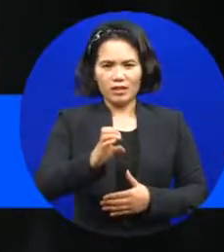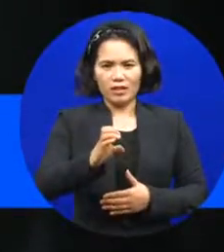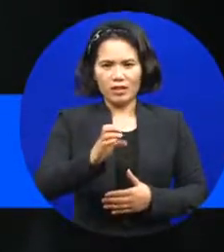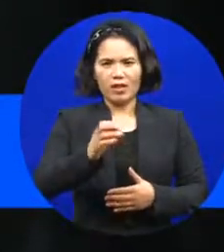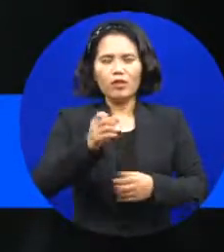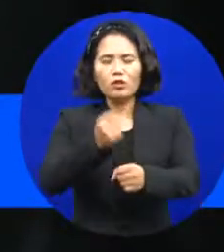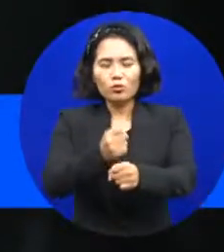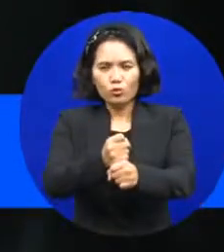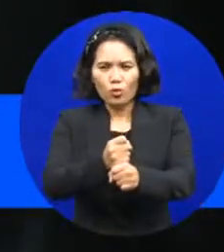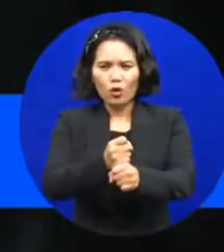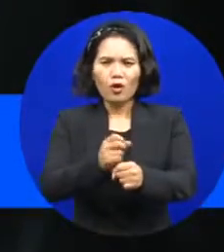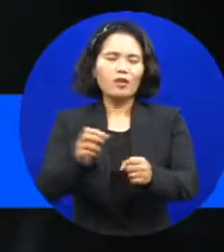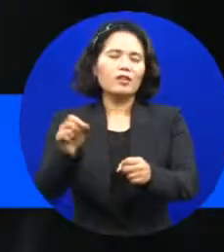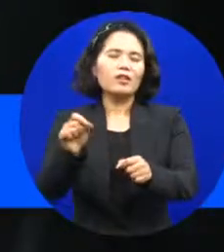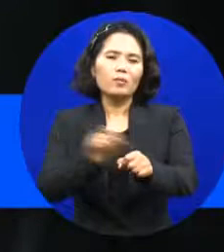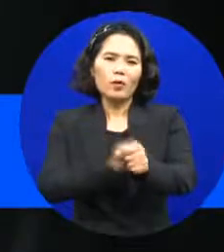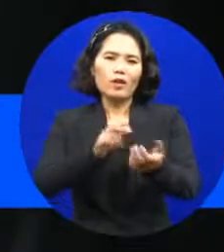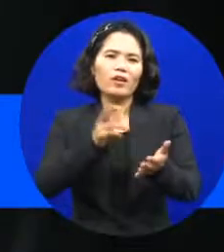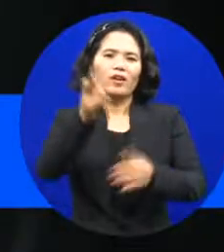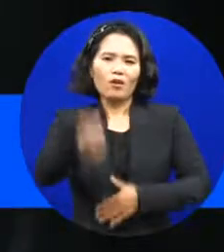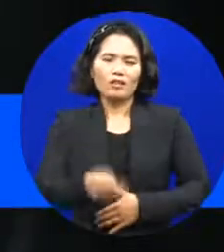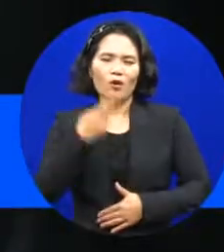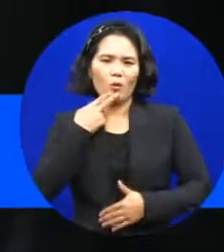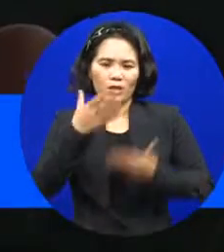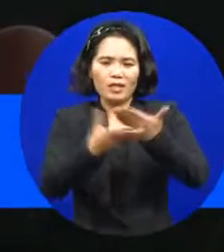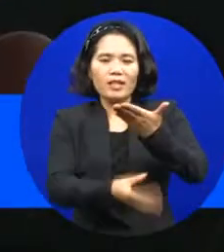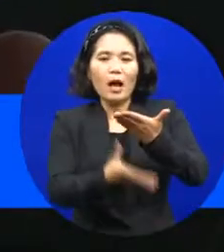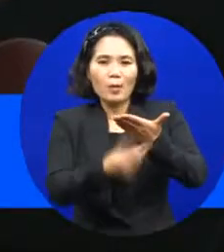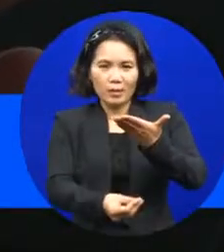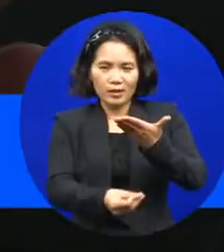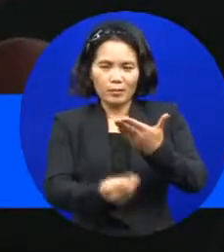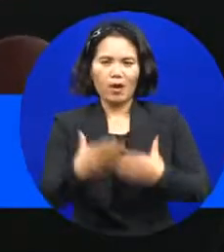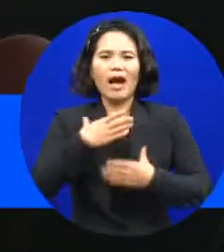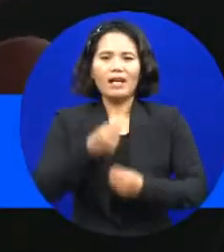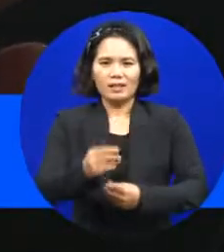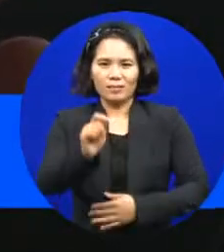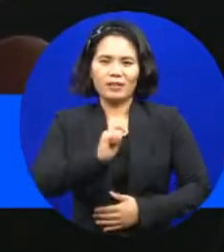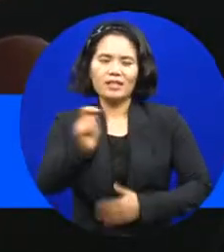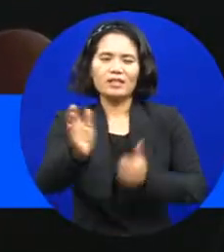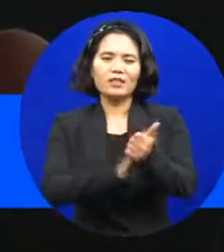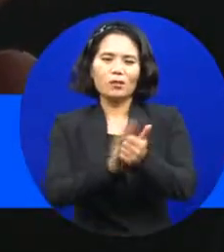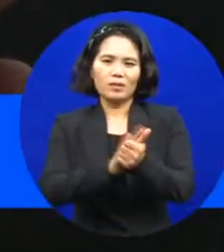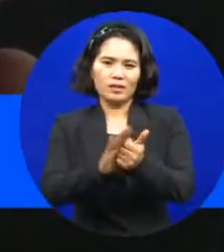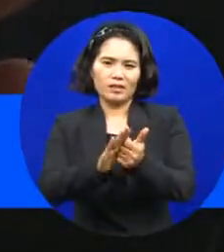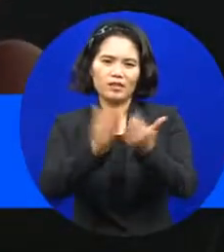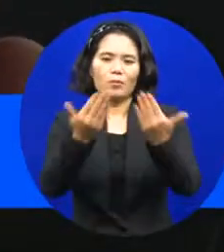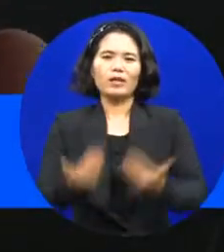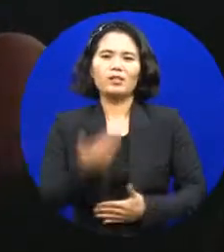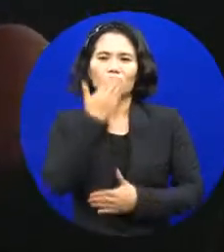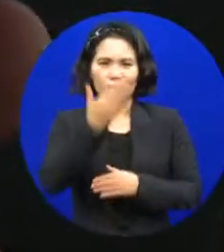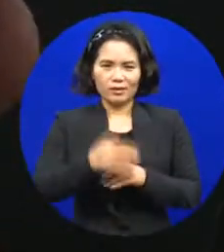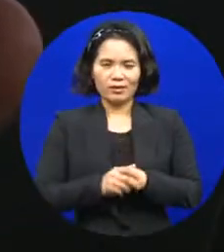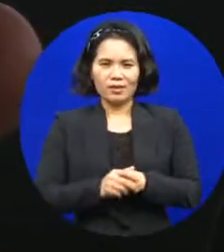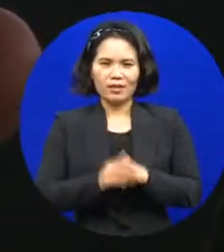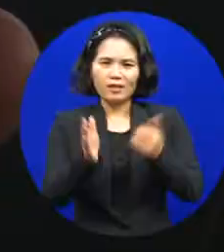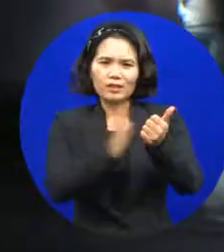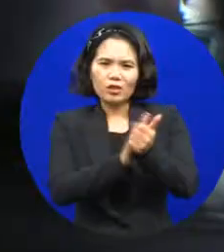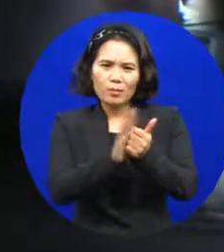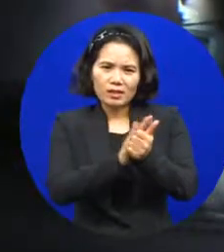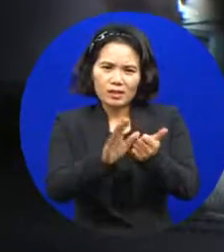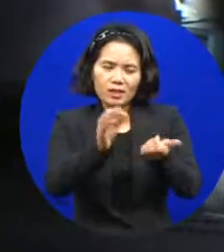기능을 활성화하고 별도의 결제 없이 모바일 어플리케이션만 내려받으면 안심택시 서비스를 제공받을 수